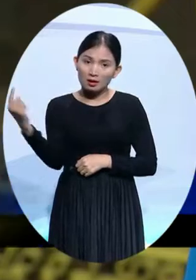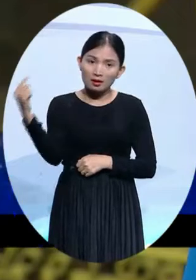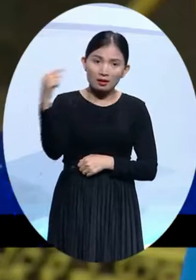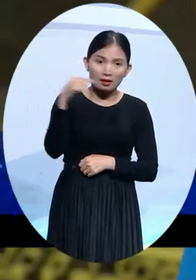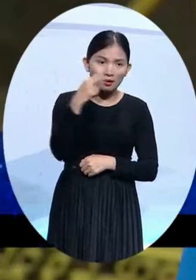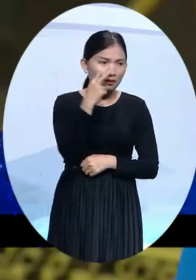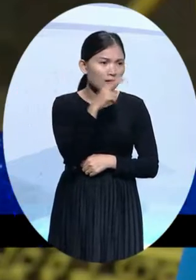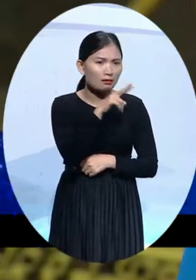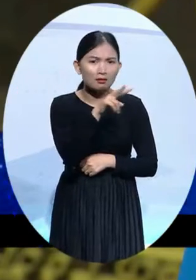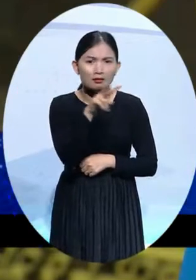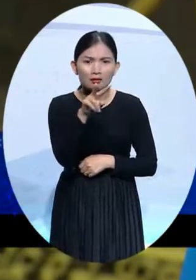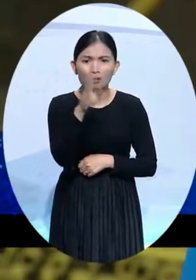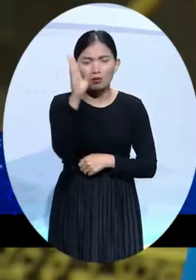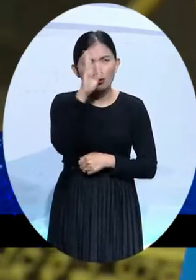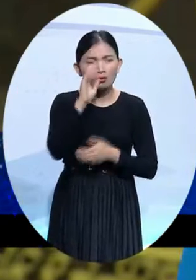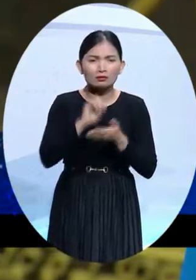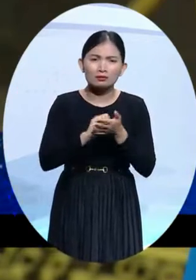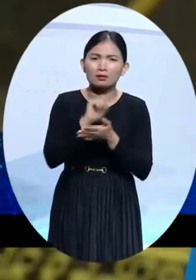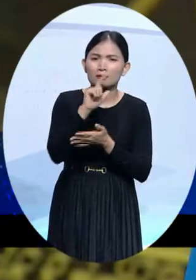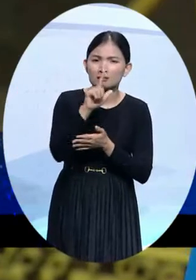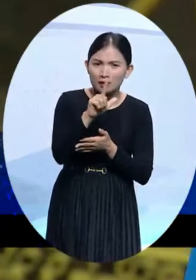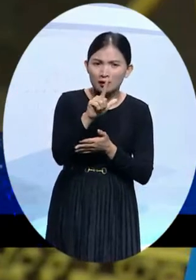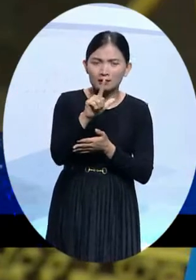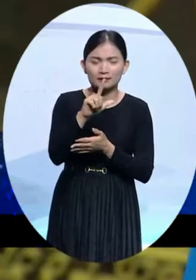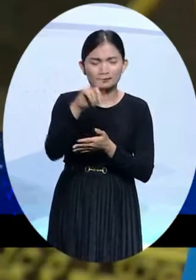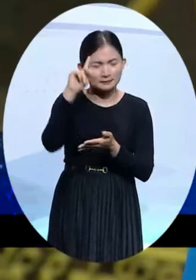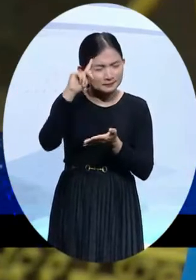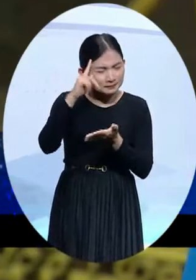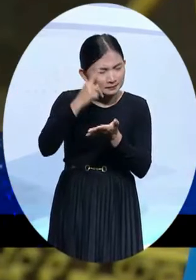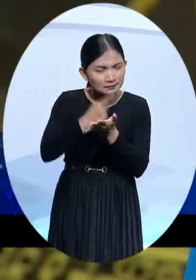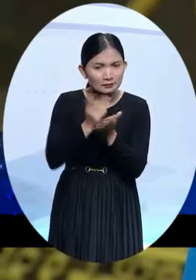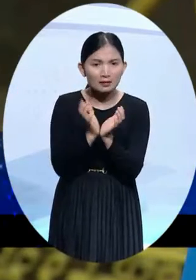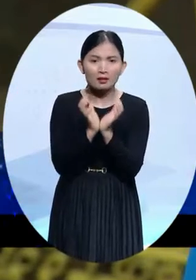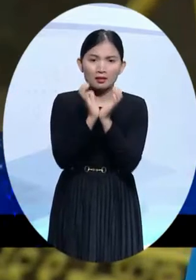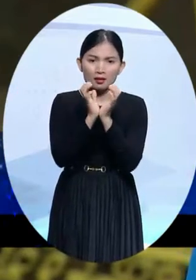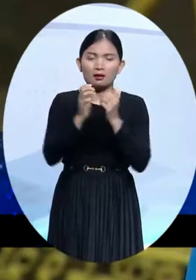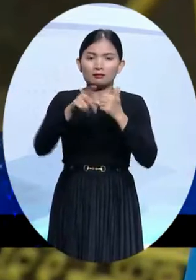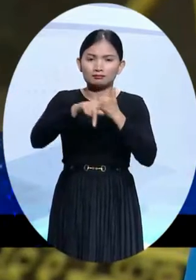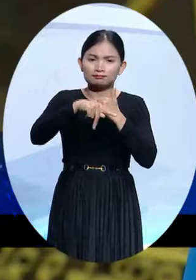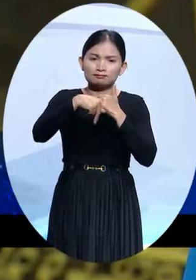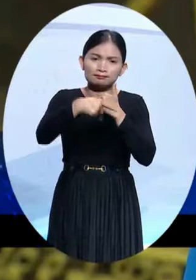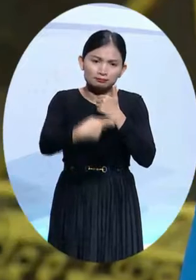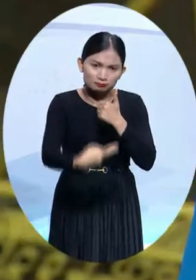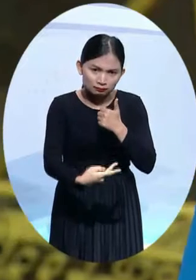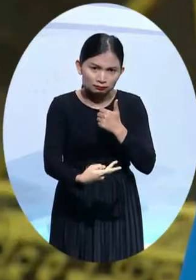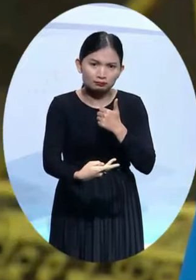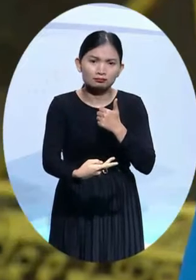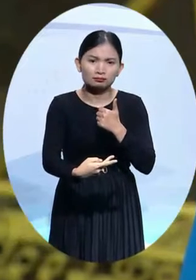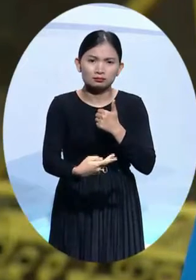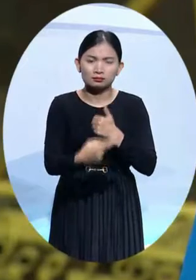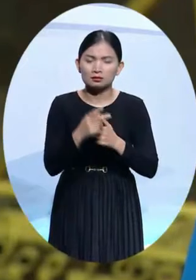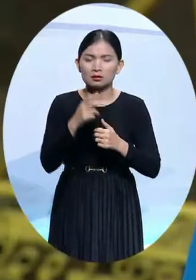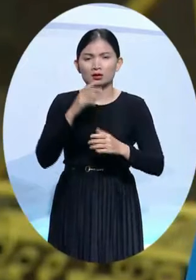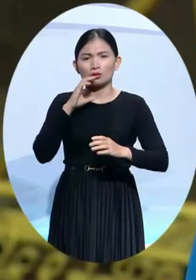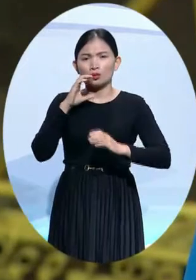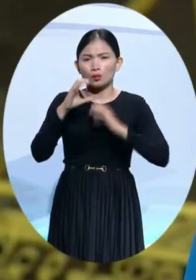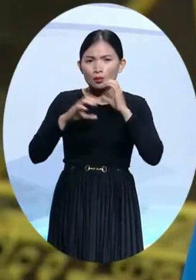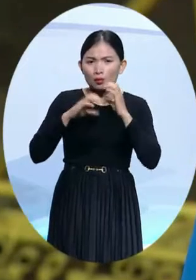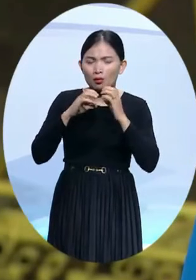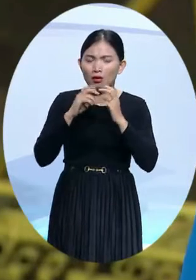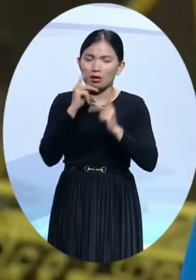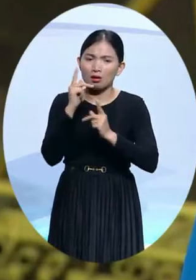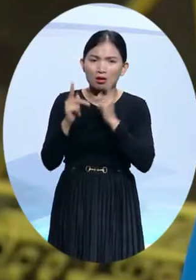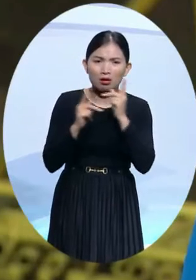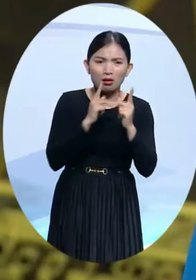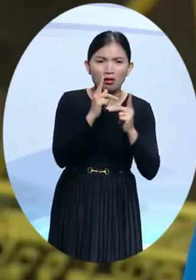vào những dịp tháng 7, ngày tri ân những ngày thương binh liệt sĩ, thì khi tham quan những tài liệu hiện vật này được kể những câu chuyện xúc động về Bác Hồ với